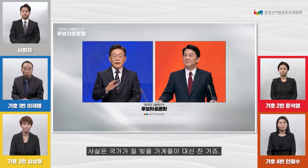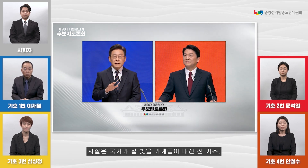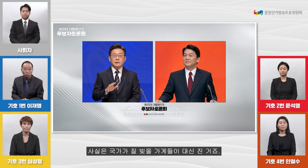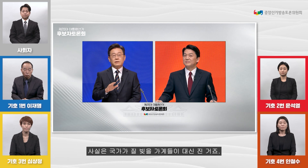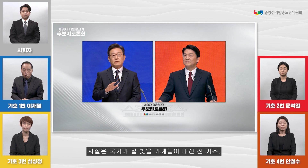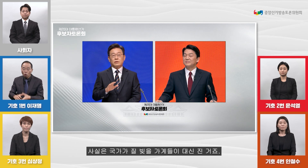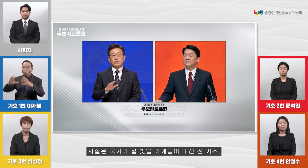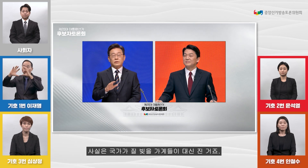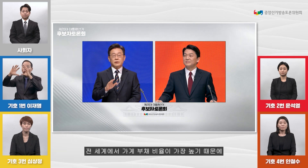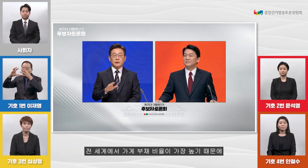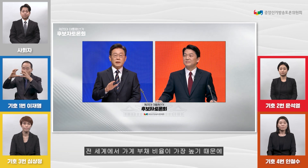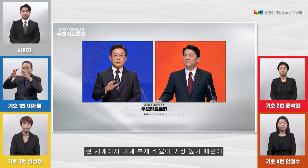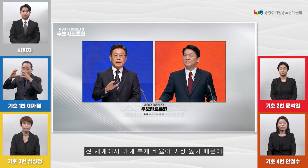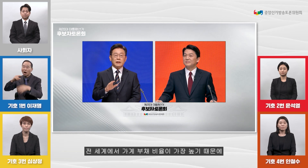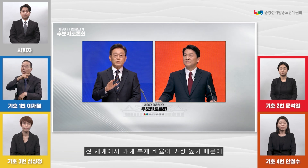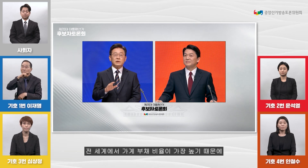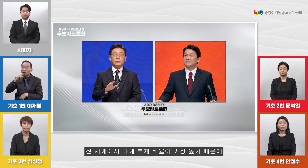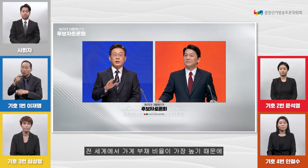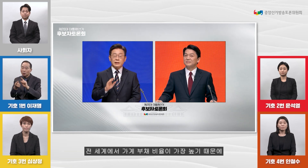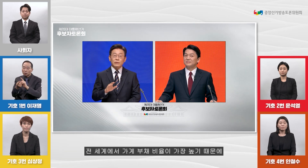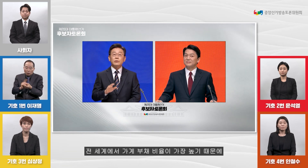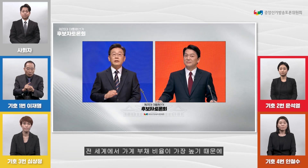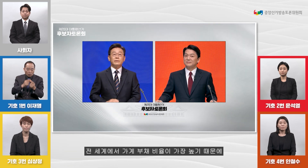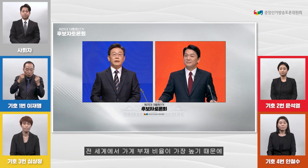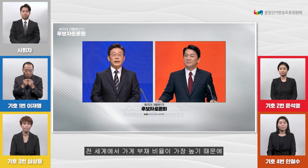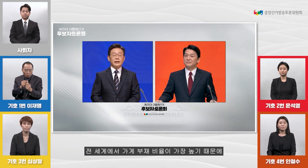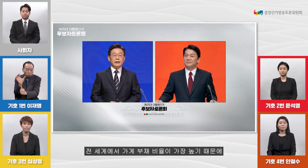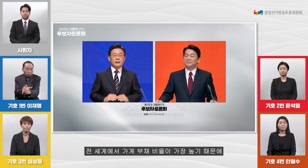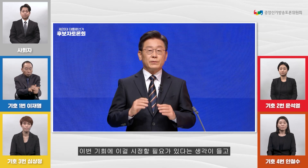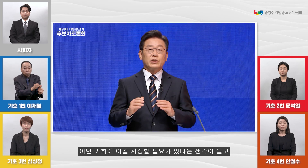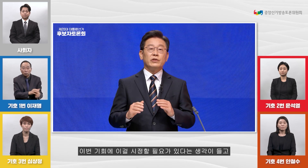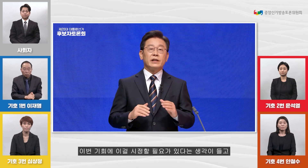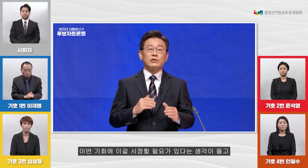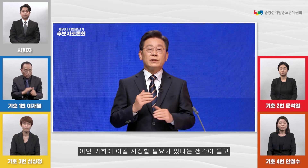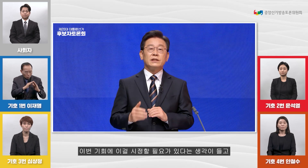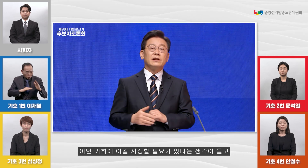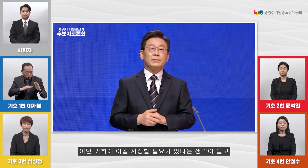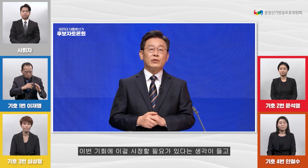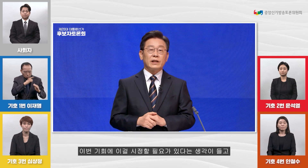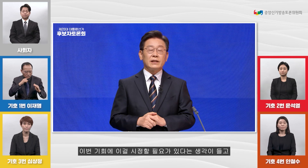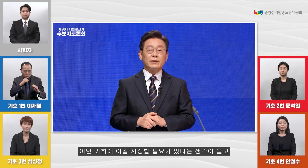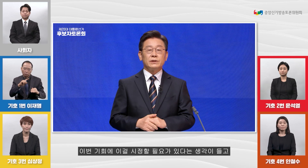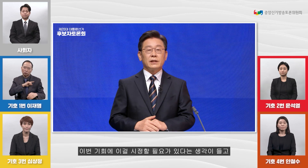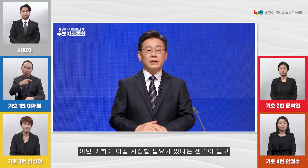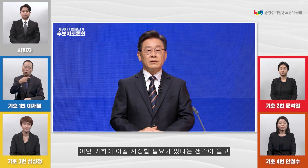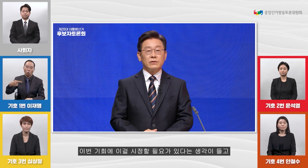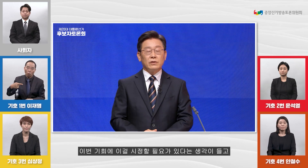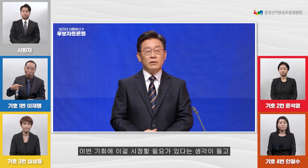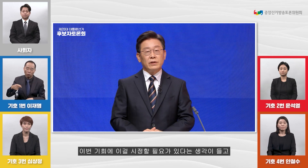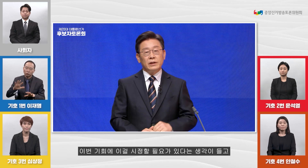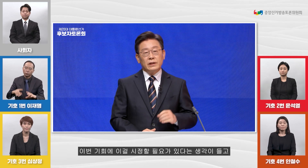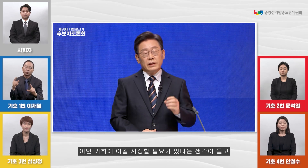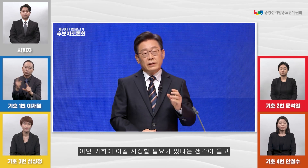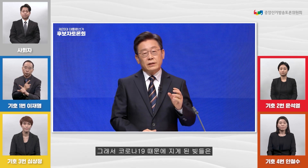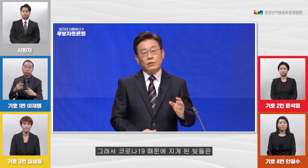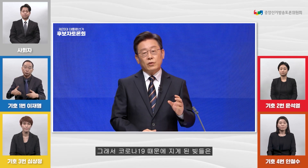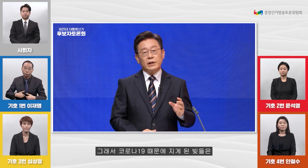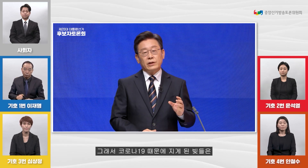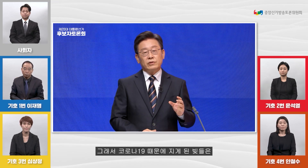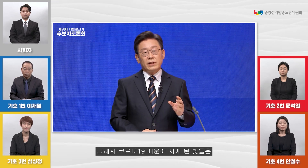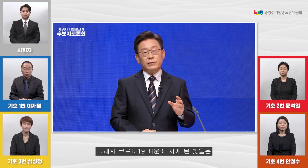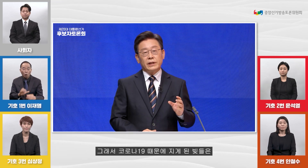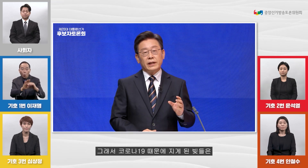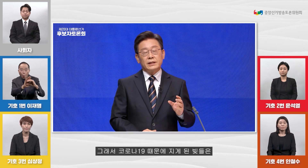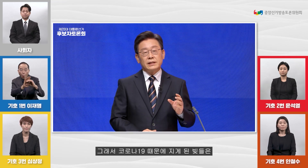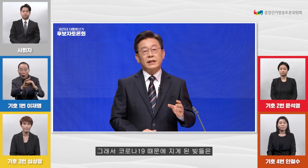가계들이 대신 진 거죠. 전 세계에서 가계 부채 비율이 가장 높기 때문에 이번 기회에 이걸 좀 시정할 필요가 있다는 생각이 들고 그래서